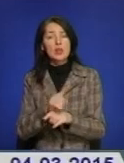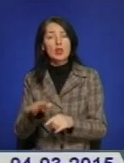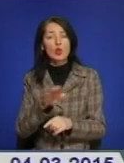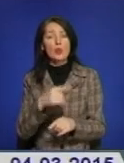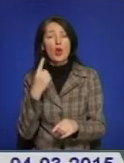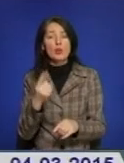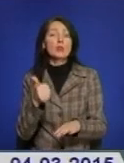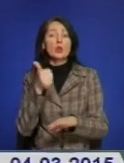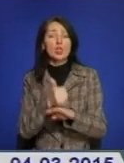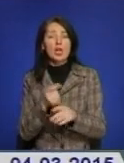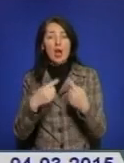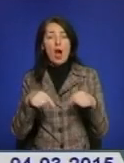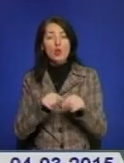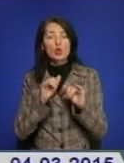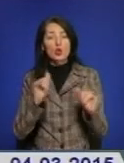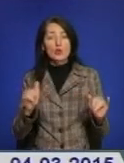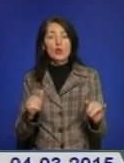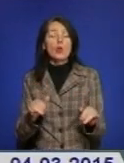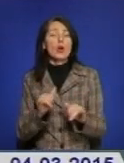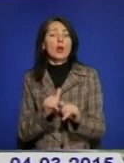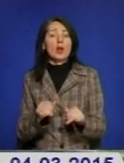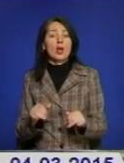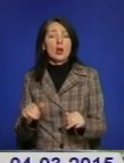із пріоритетних галузей розвитку регіону.